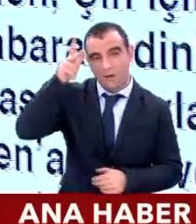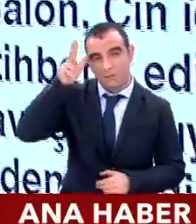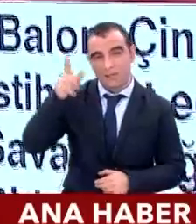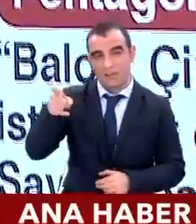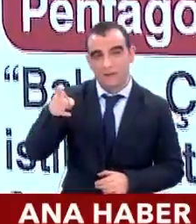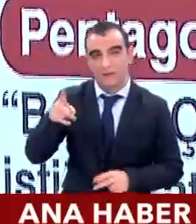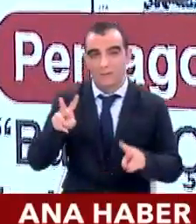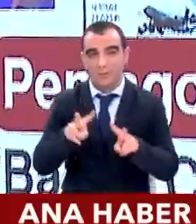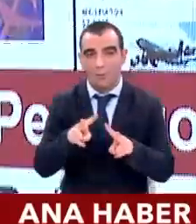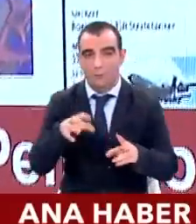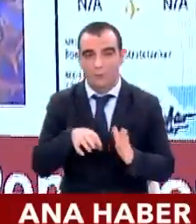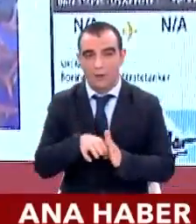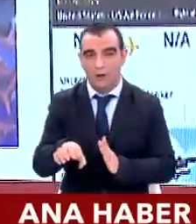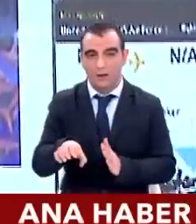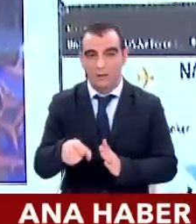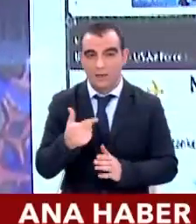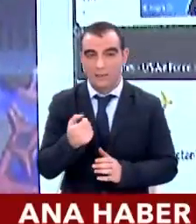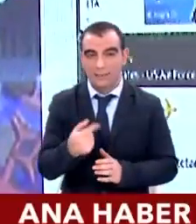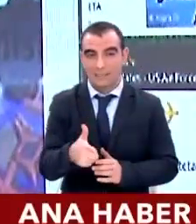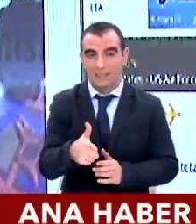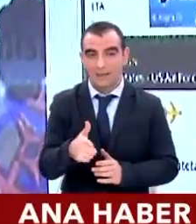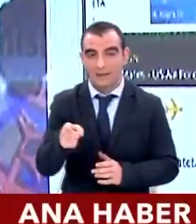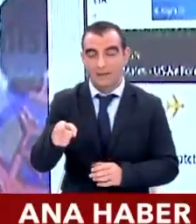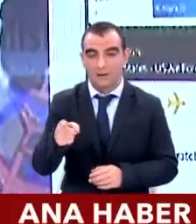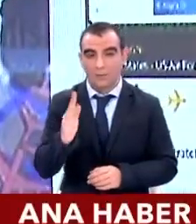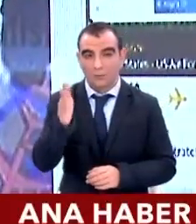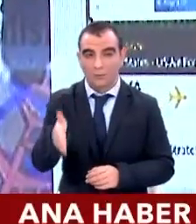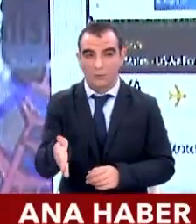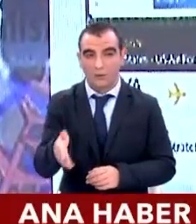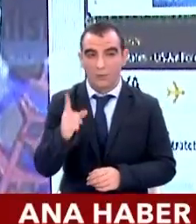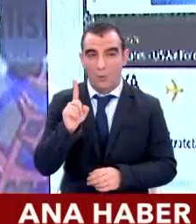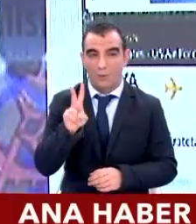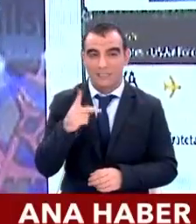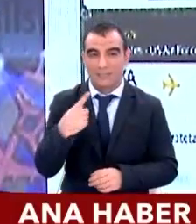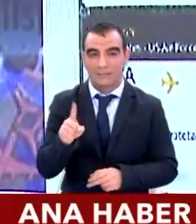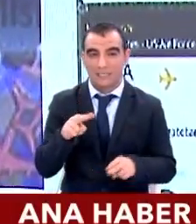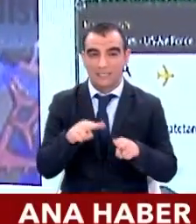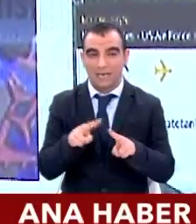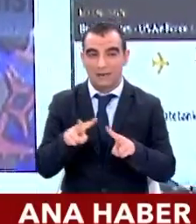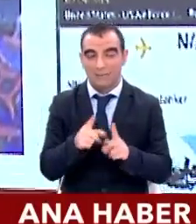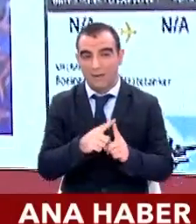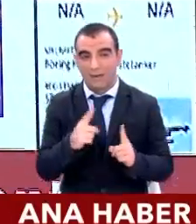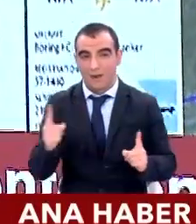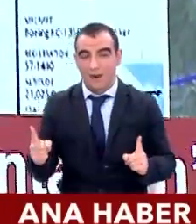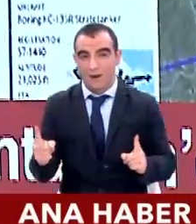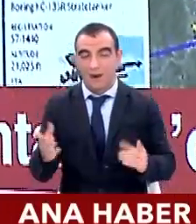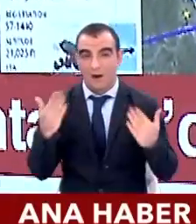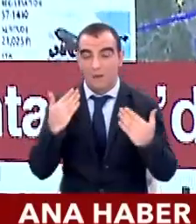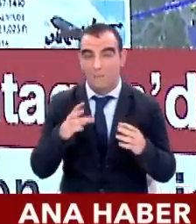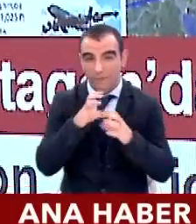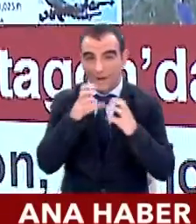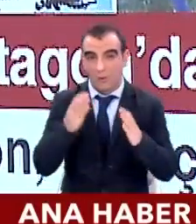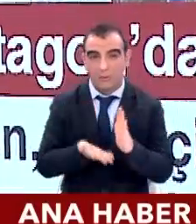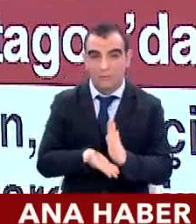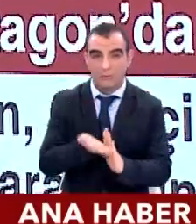Montana kentine kadar ulaştı Değerli seyirciler 12.000 kilometre balon Havalanmış Çin'den